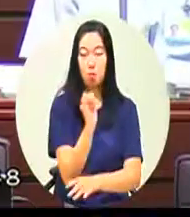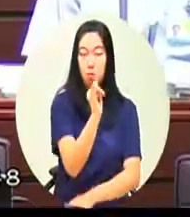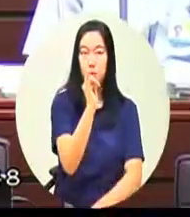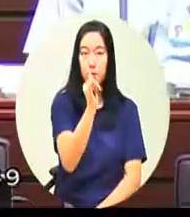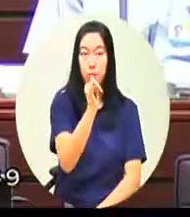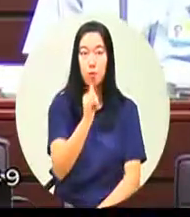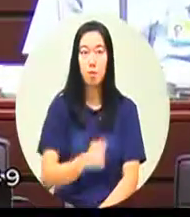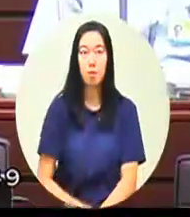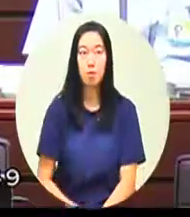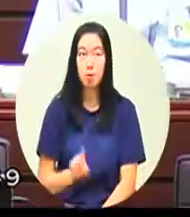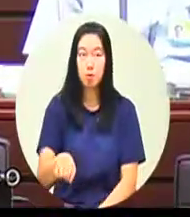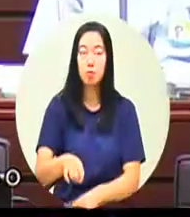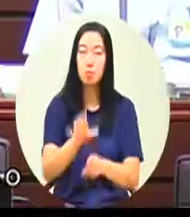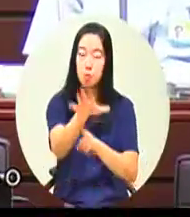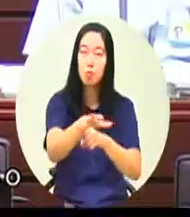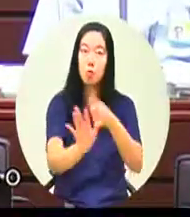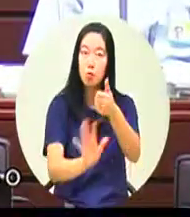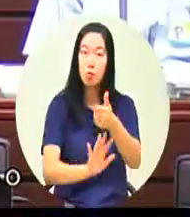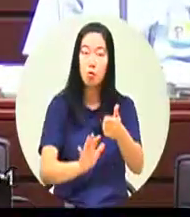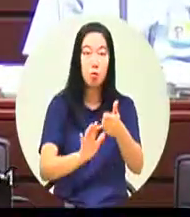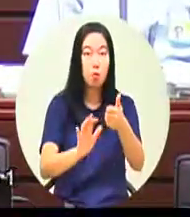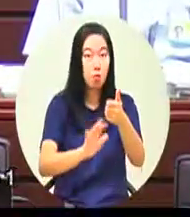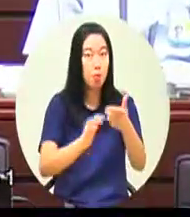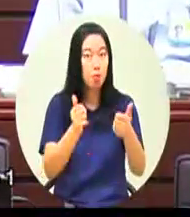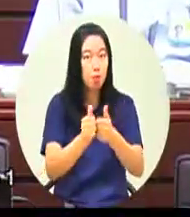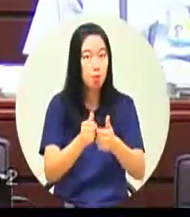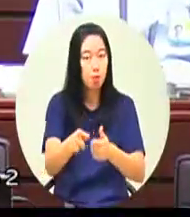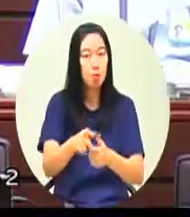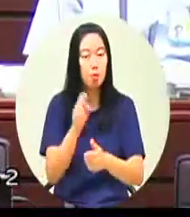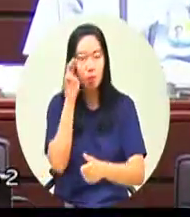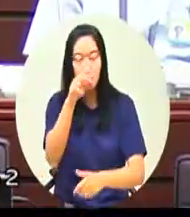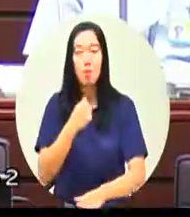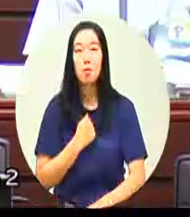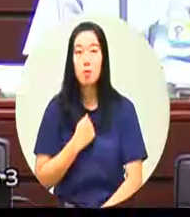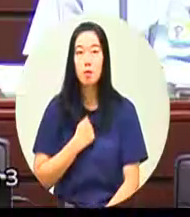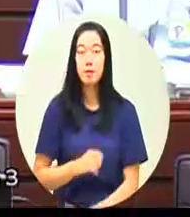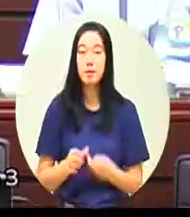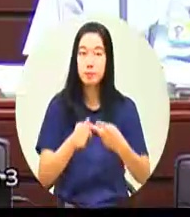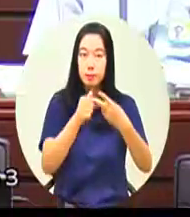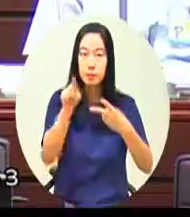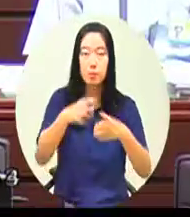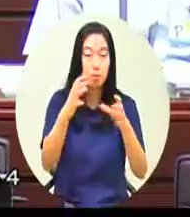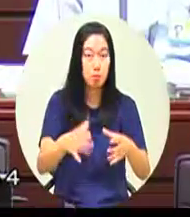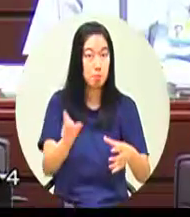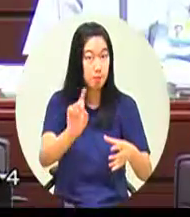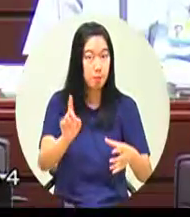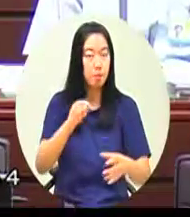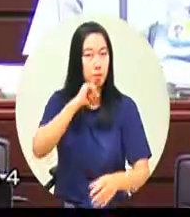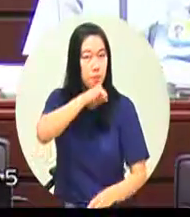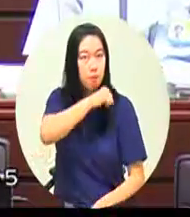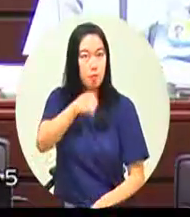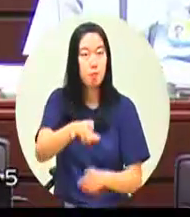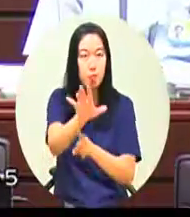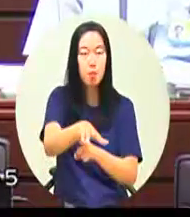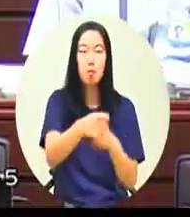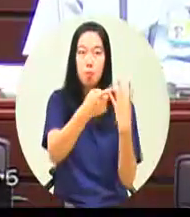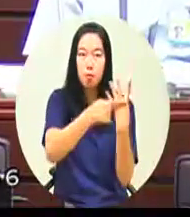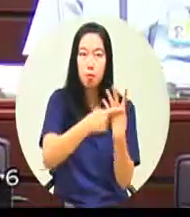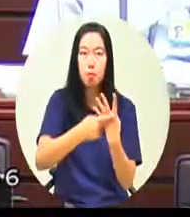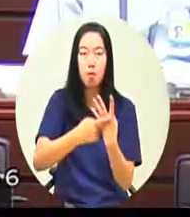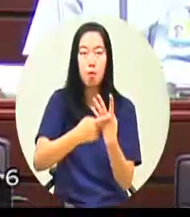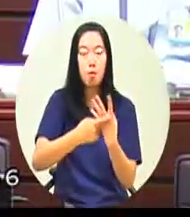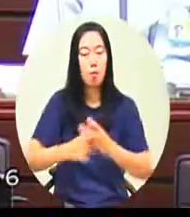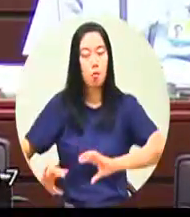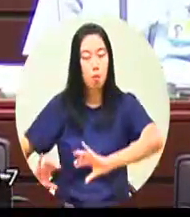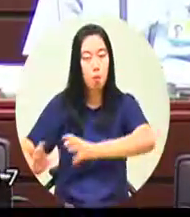讲正面讲农委会，他应该有了解这个事情。第二，农委会伊有成立一个叫台湾咱的农业的国际开发公